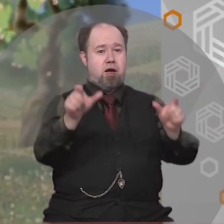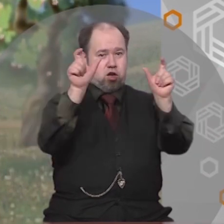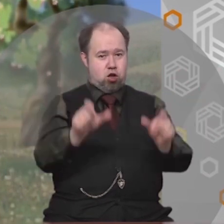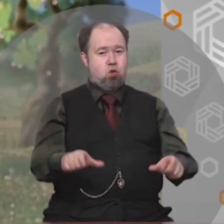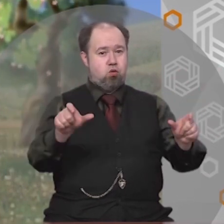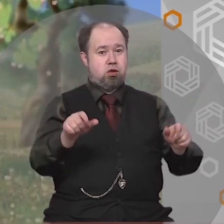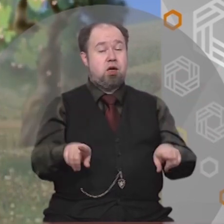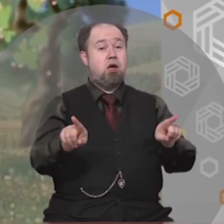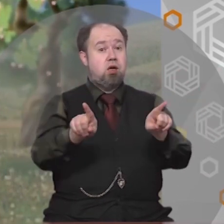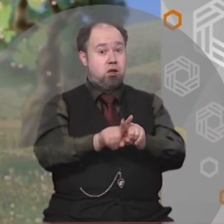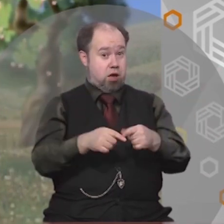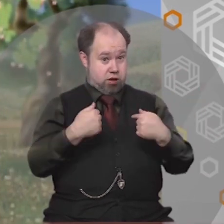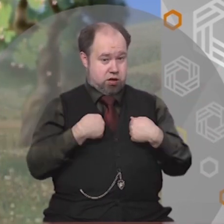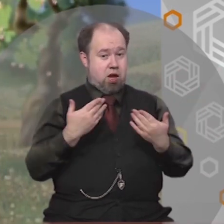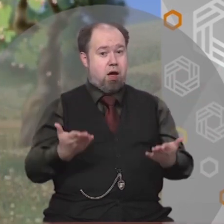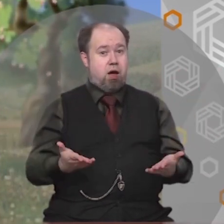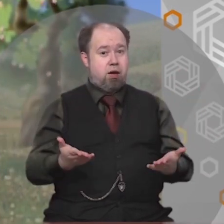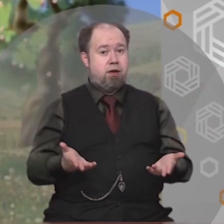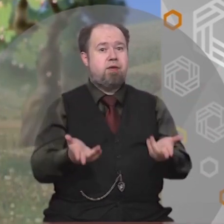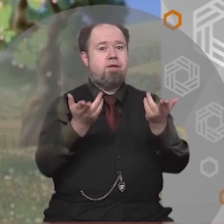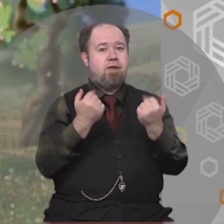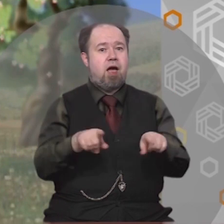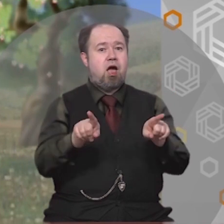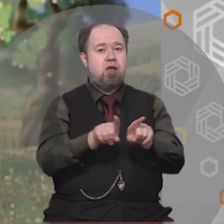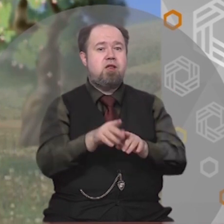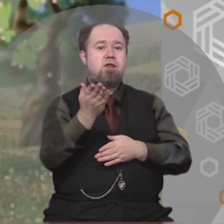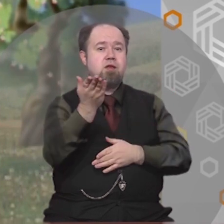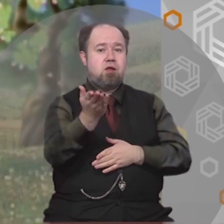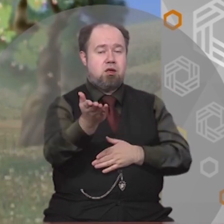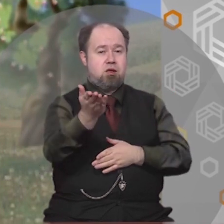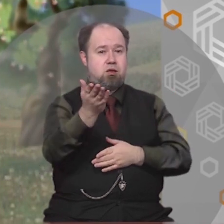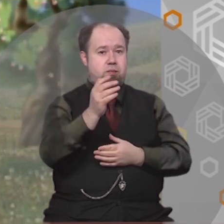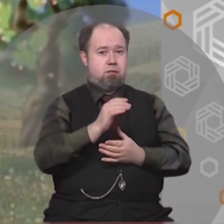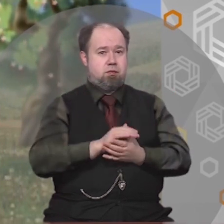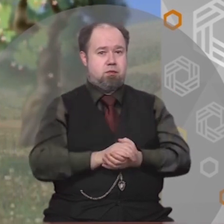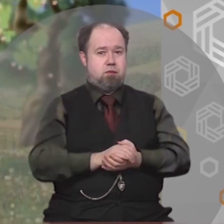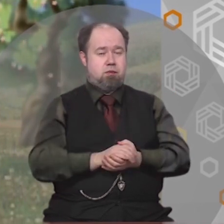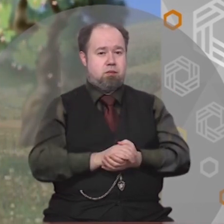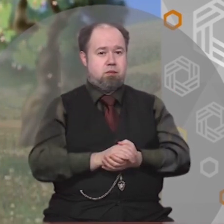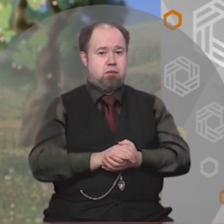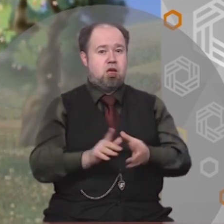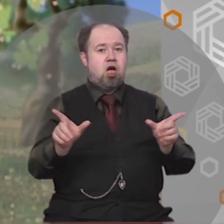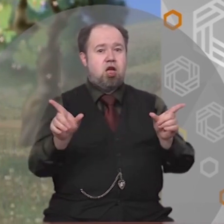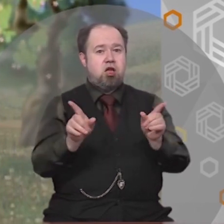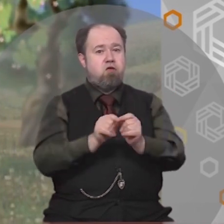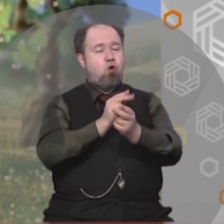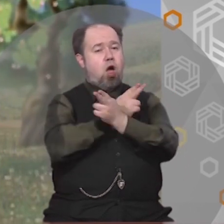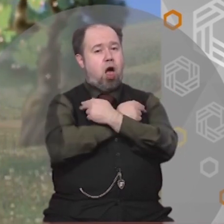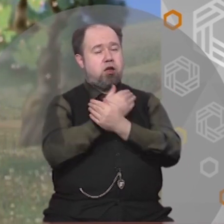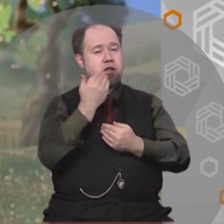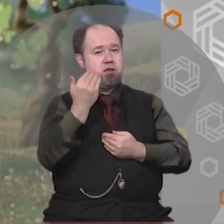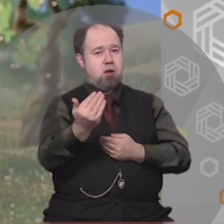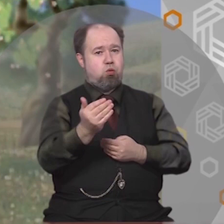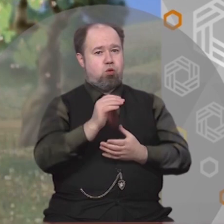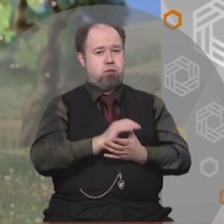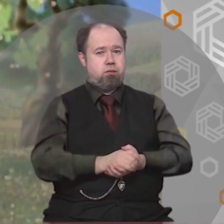люди. И я. Да, и ты. И твой ангел с